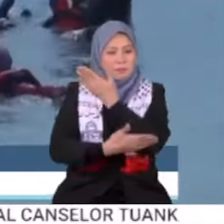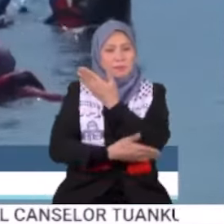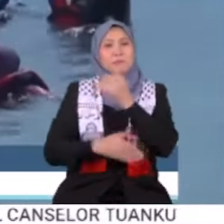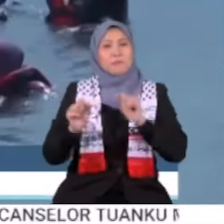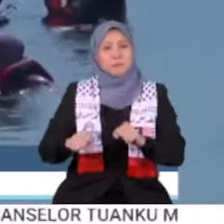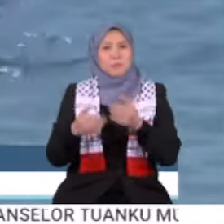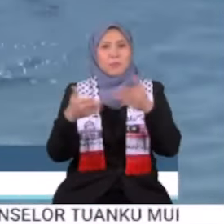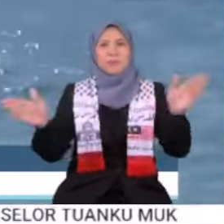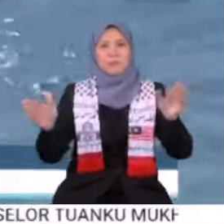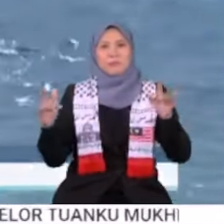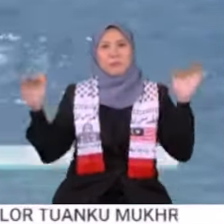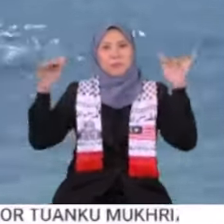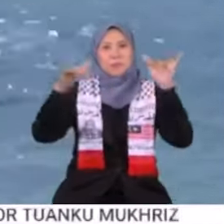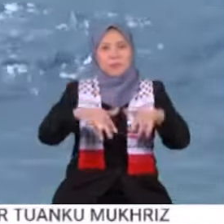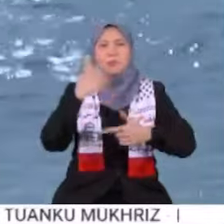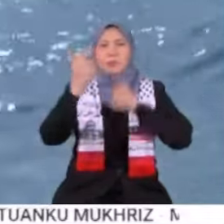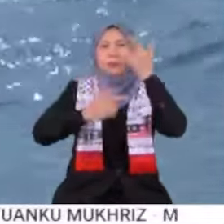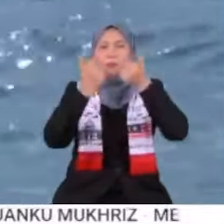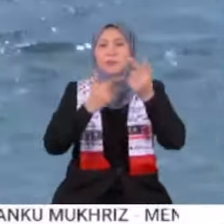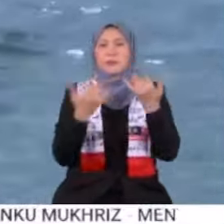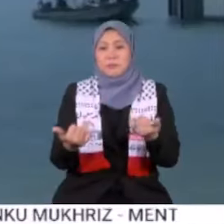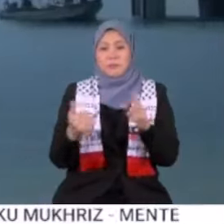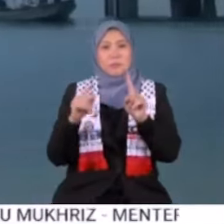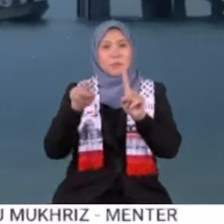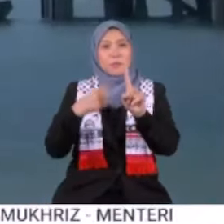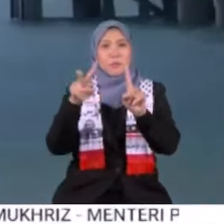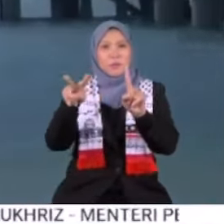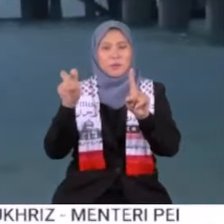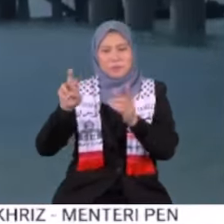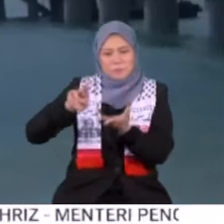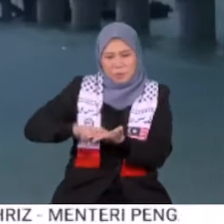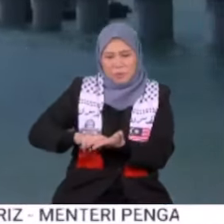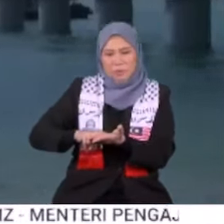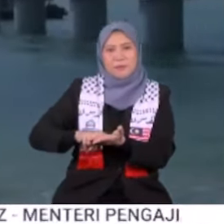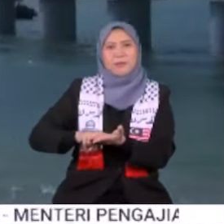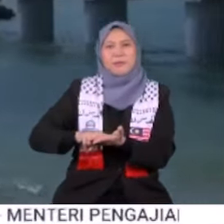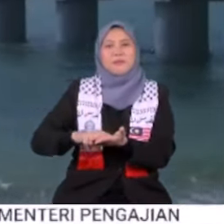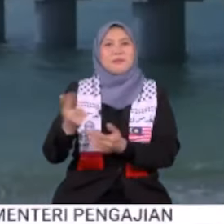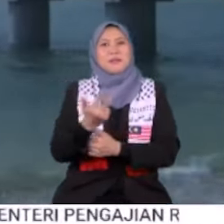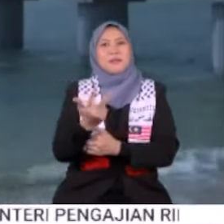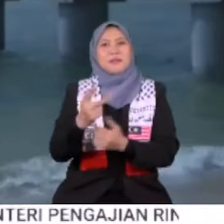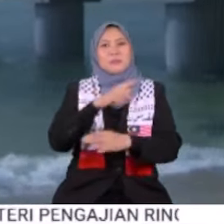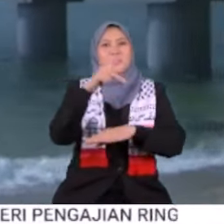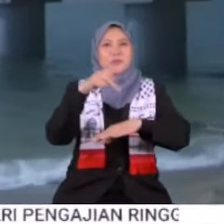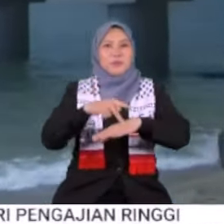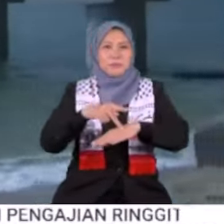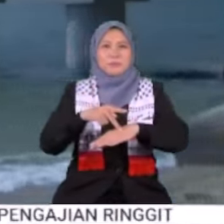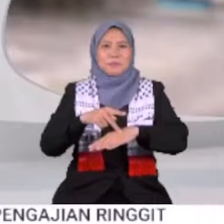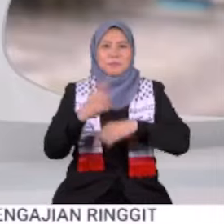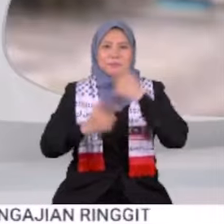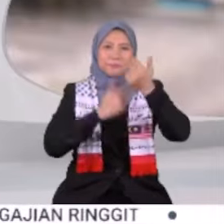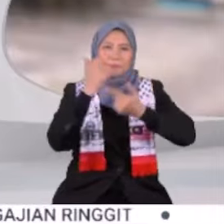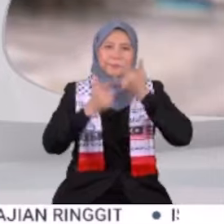orang ramai. Sehingga kini 1,200 kehadiran pengunjung direkodkan untuk ketiga-tiga pulau berkenaan.